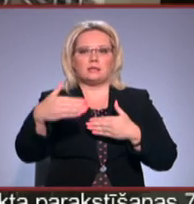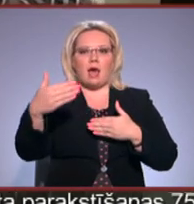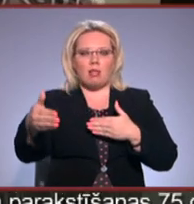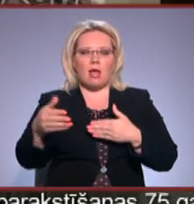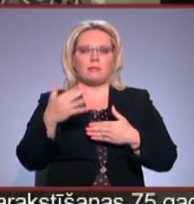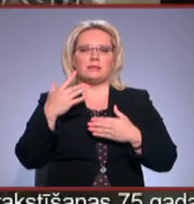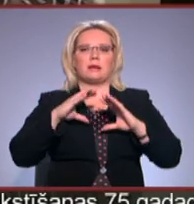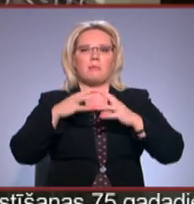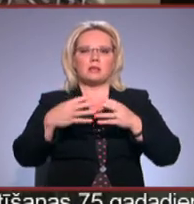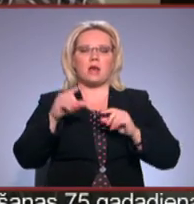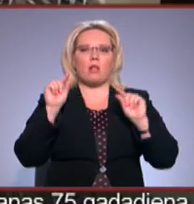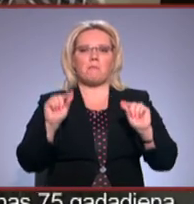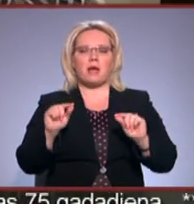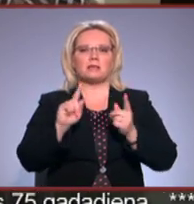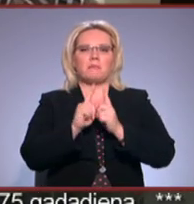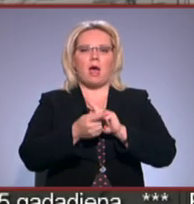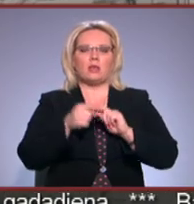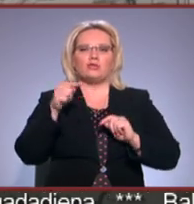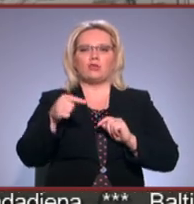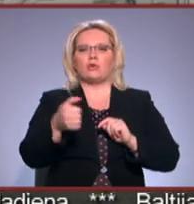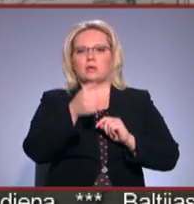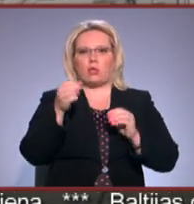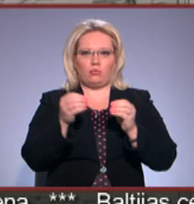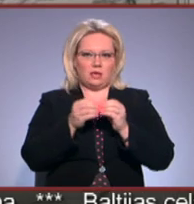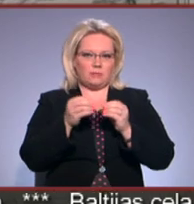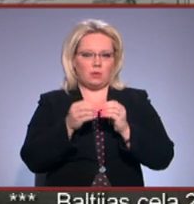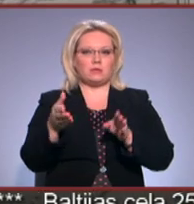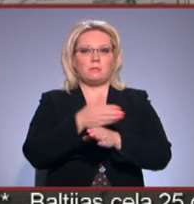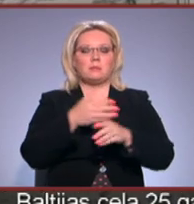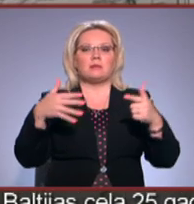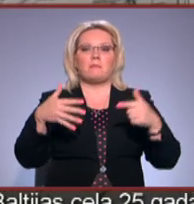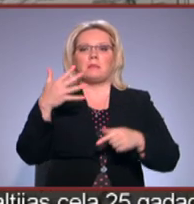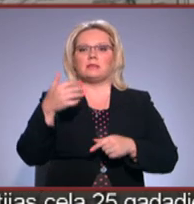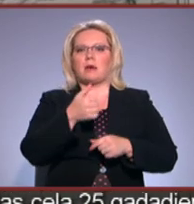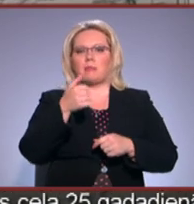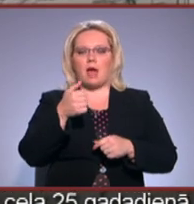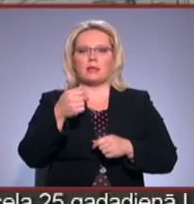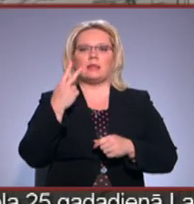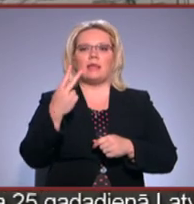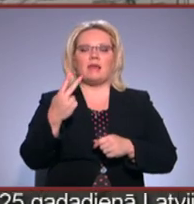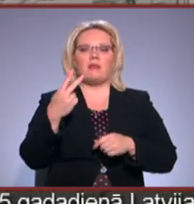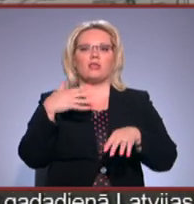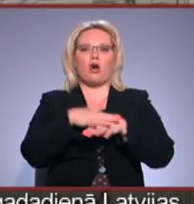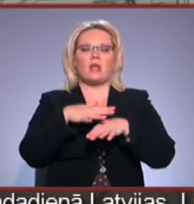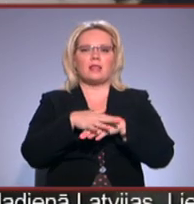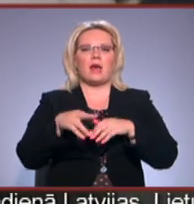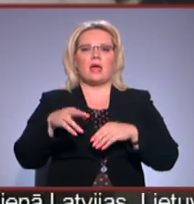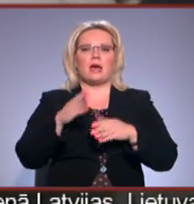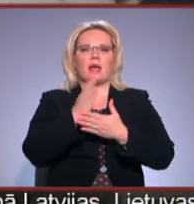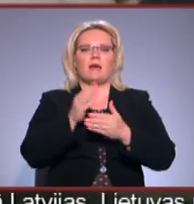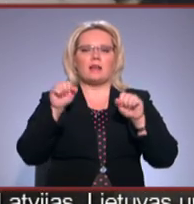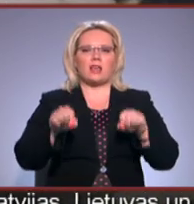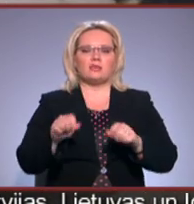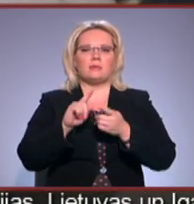patiesībā pasauli maz ir mainījusies šajos gadsimtos. Pirms 75 gadiem divi totalitārie režīmi noziedzīgi sadalīja